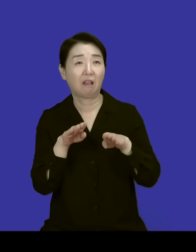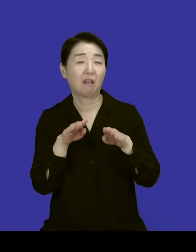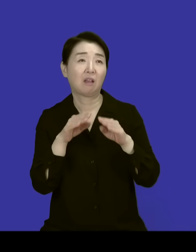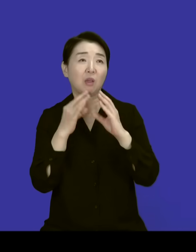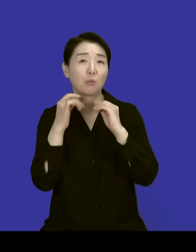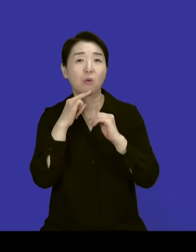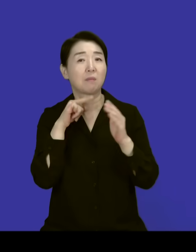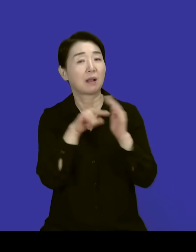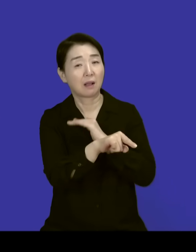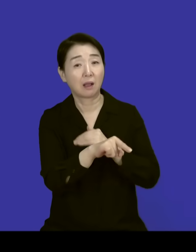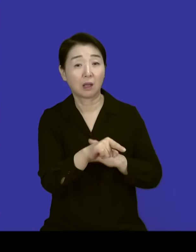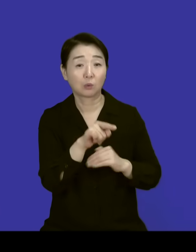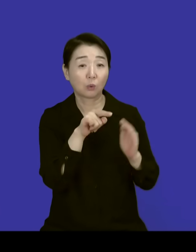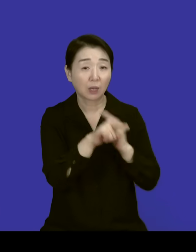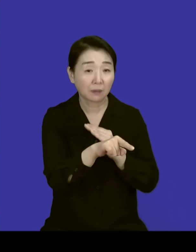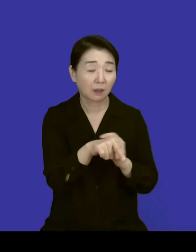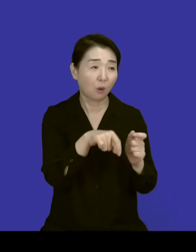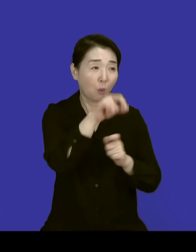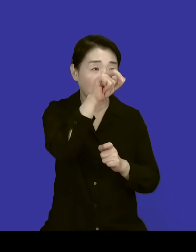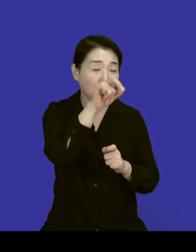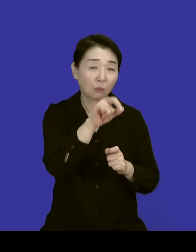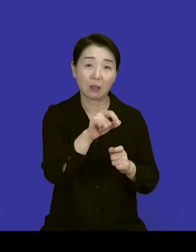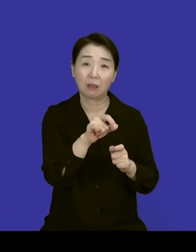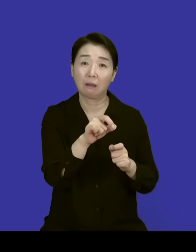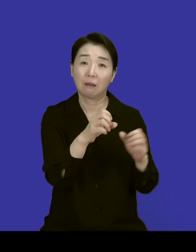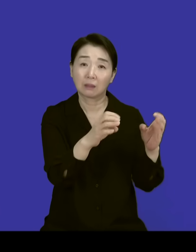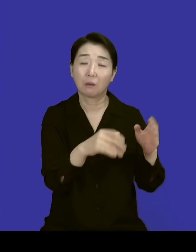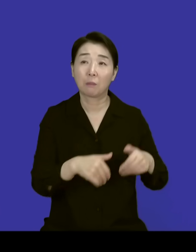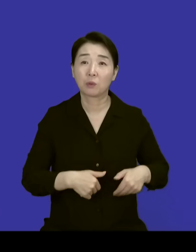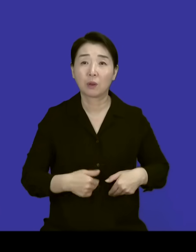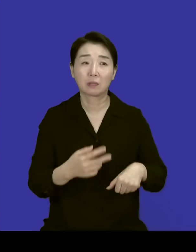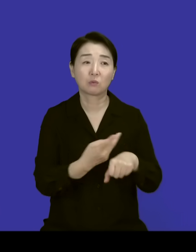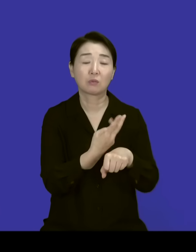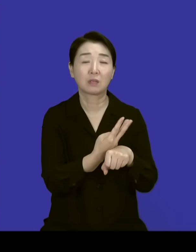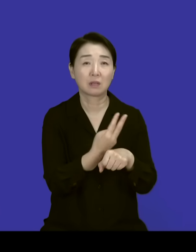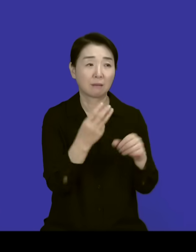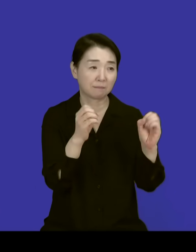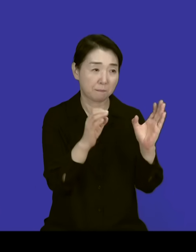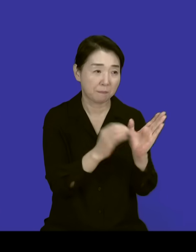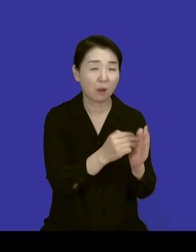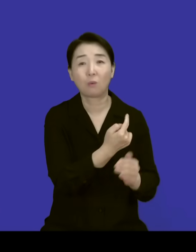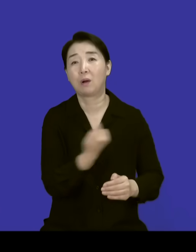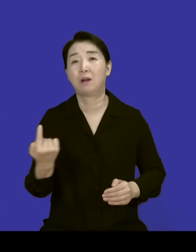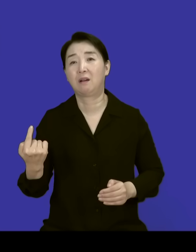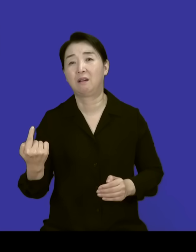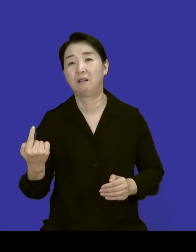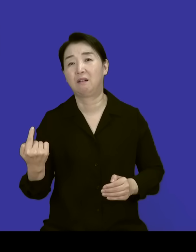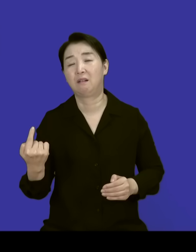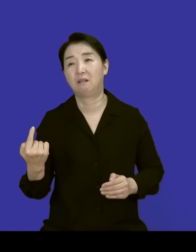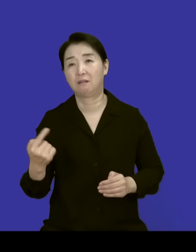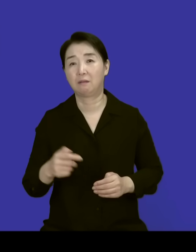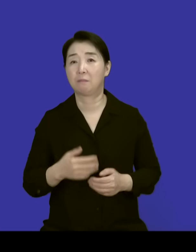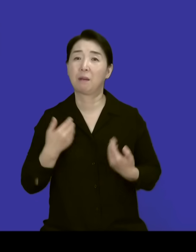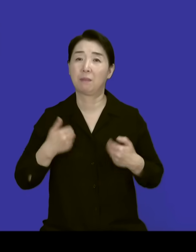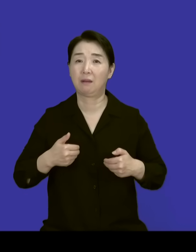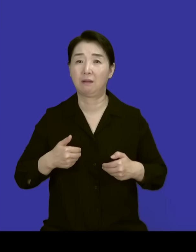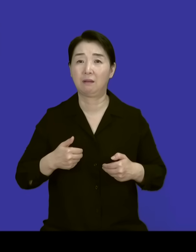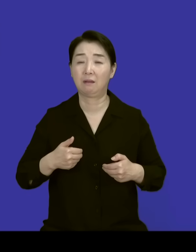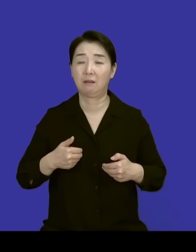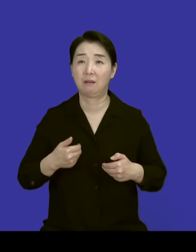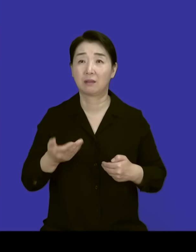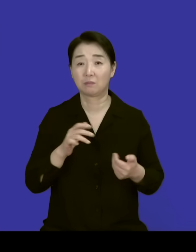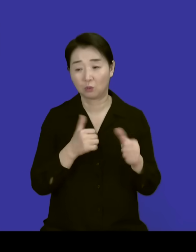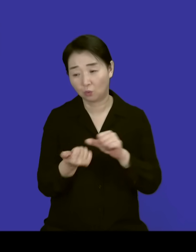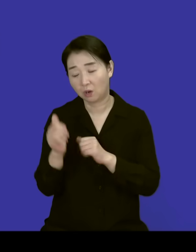때는 갔다가 뭐 좀 오래 있다 와야 되는데 2-3시간만 있다가 빨리 또 오게 되고 약속이 있어서. 그래 돌아가시고 나니까 그게